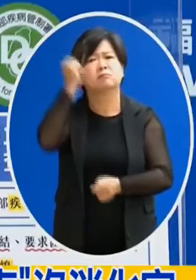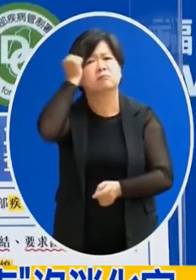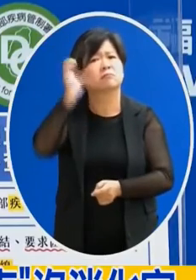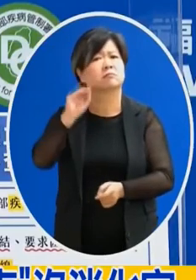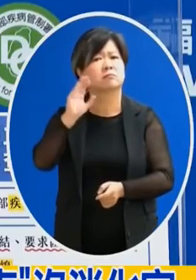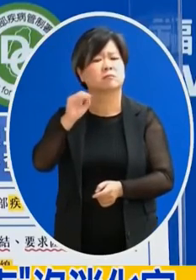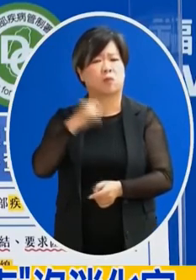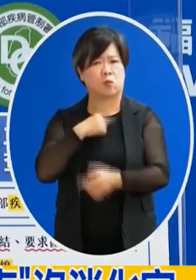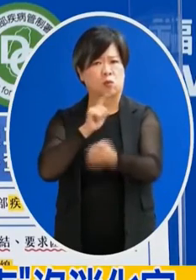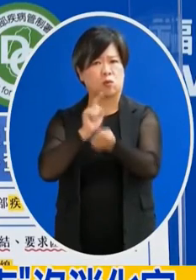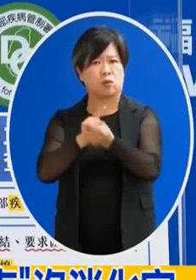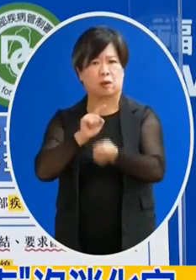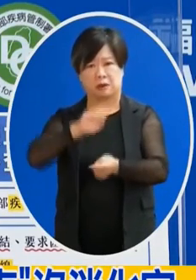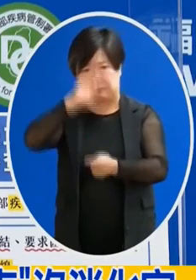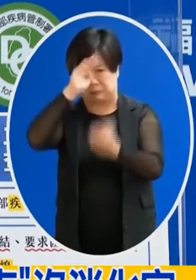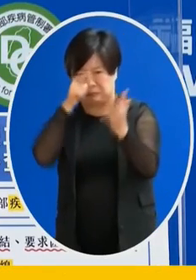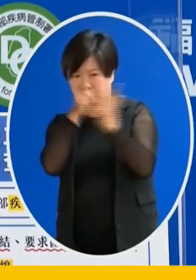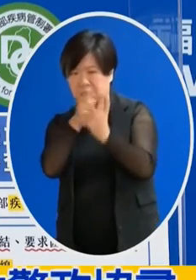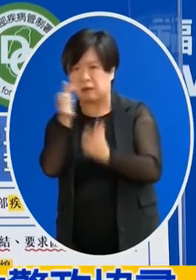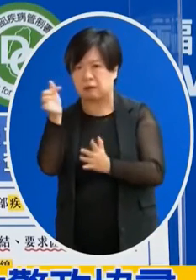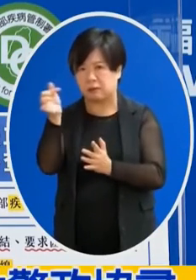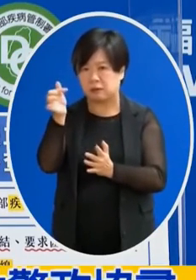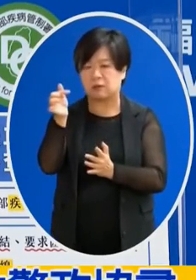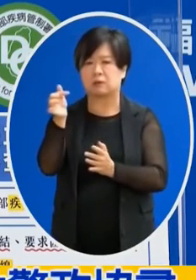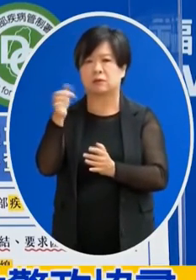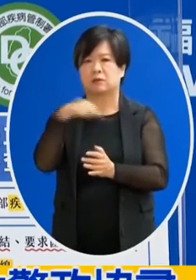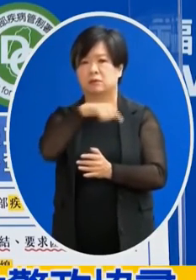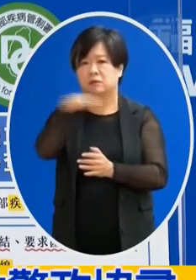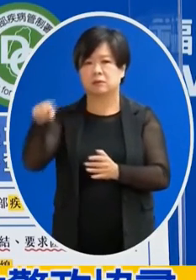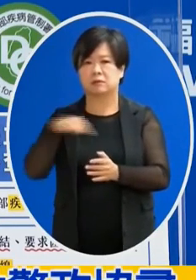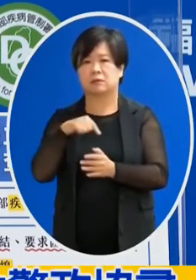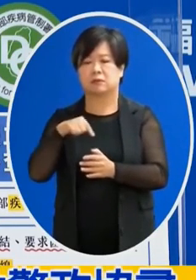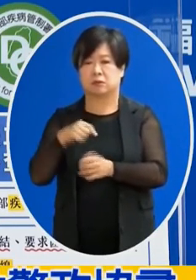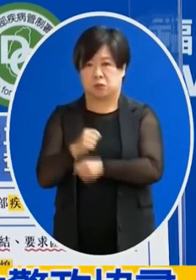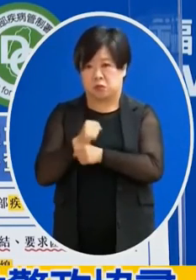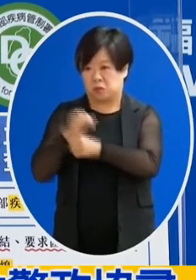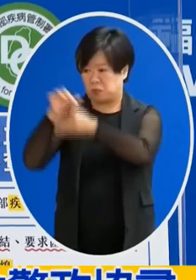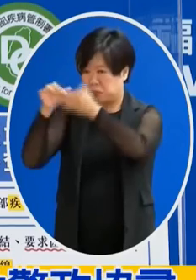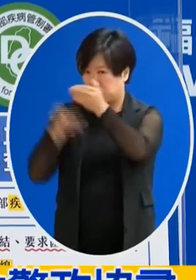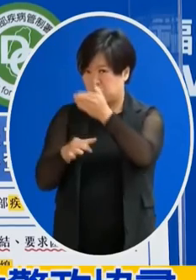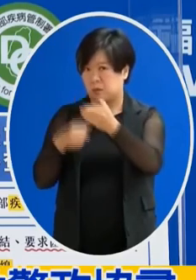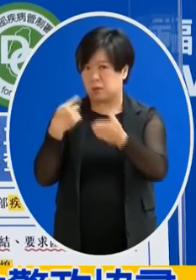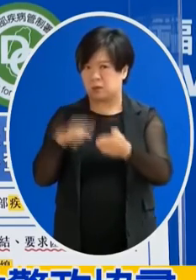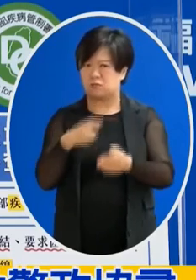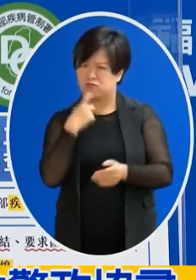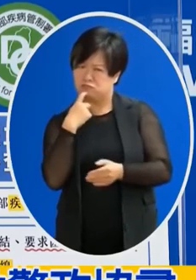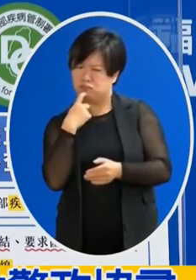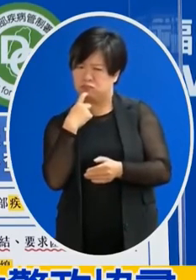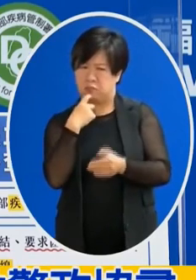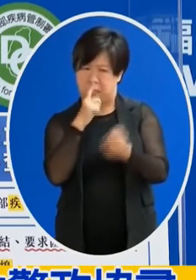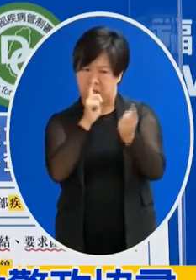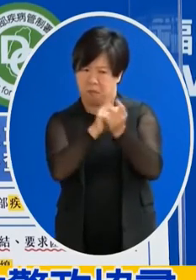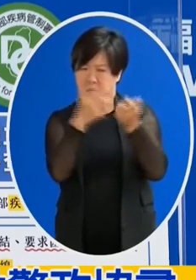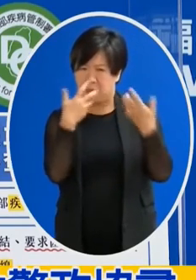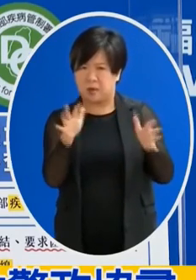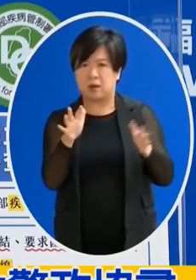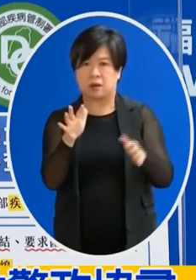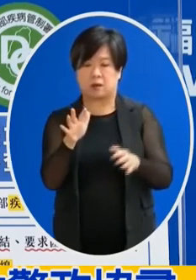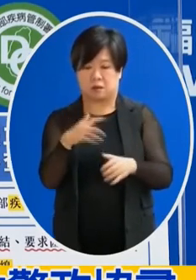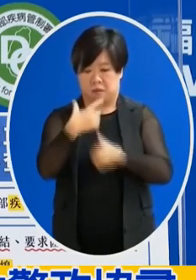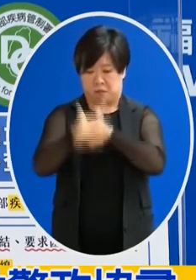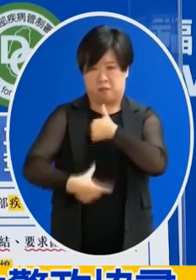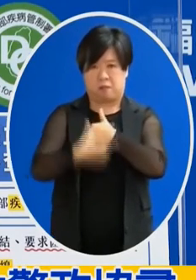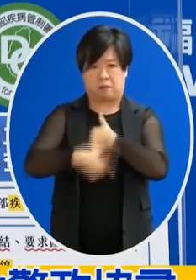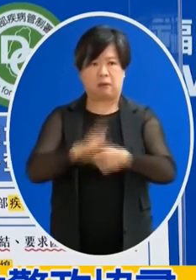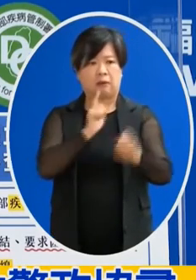我们有针对确诊者的注意事项，还有确诊者，你跟确诊者的这个接触，你是接触